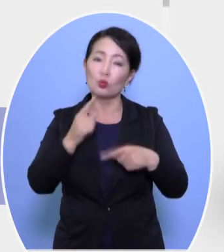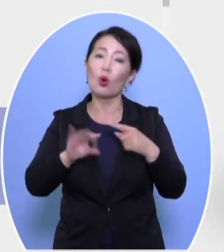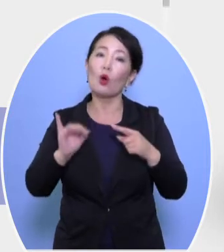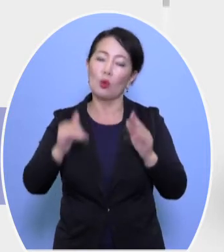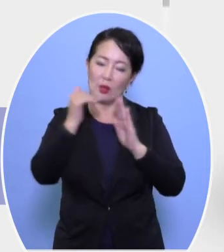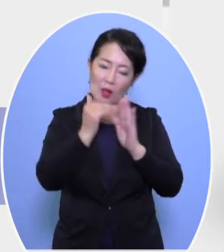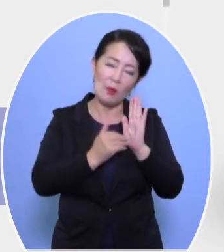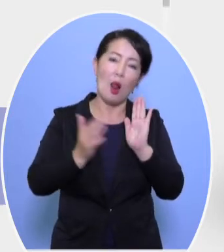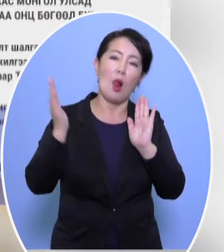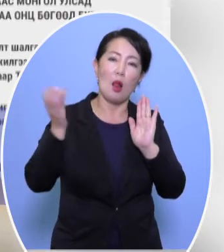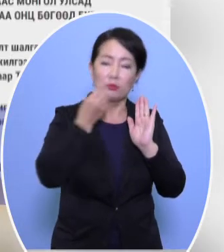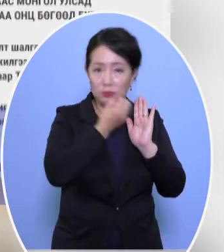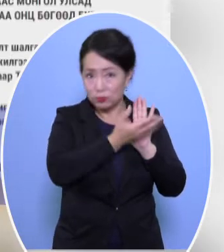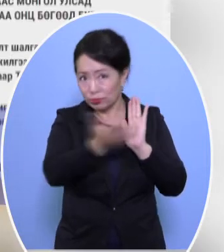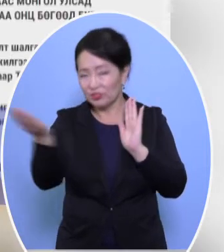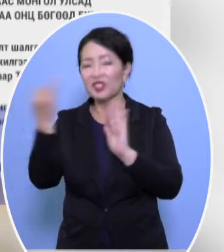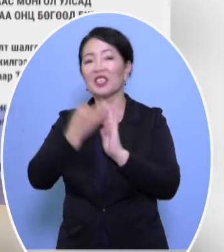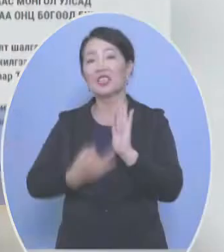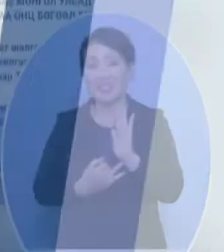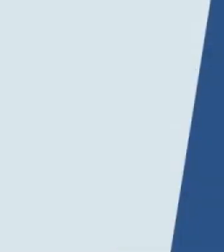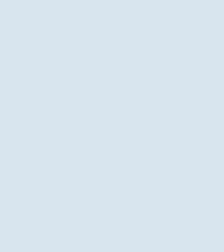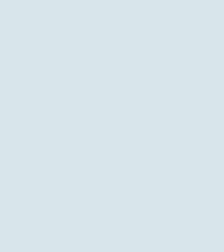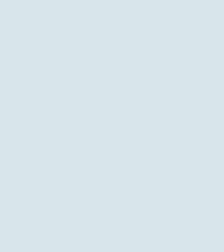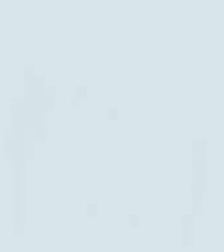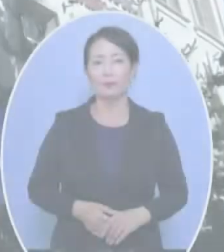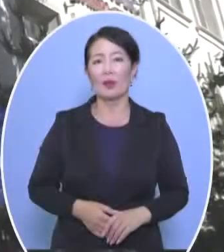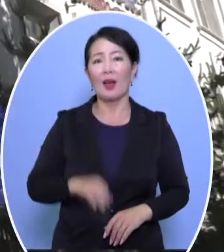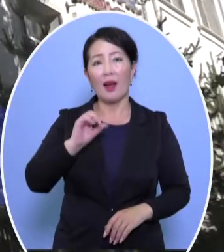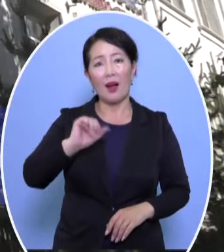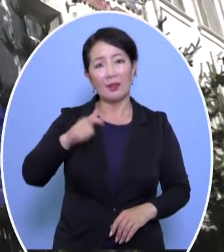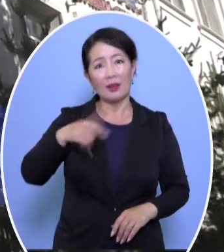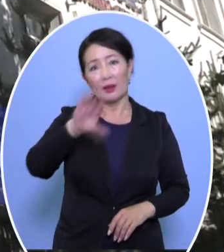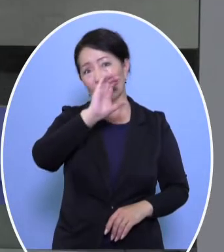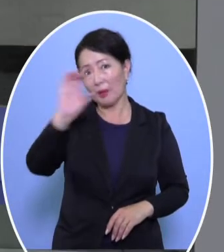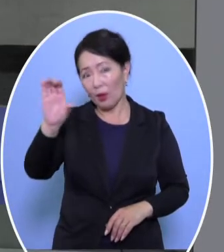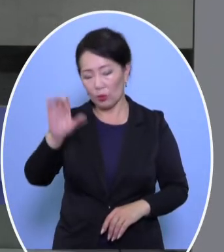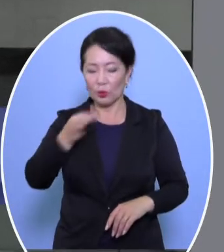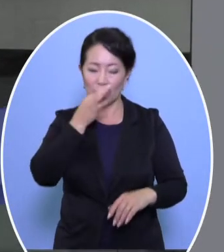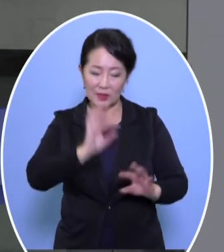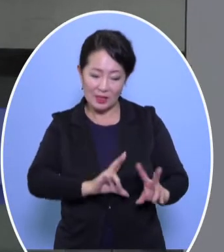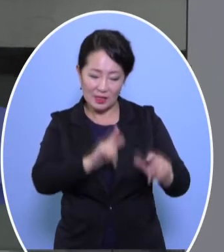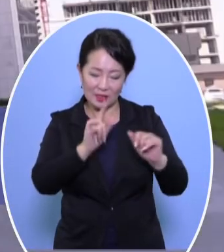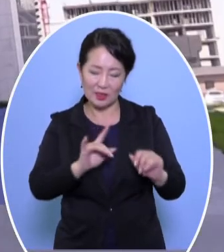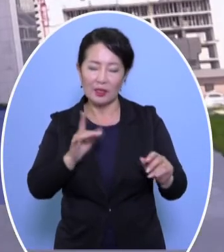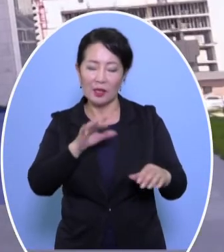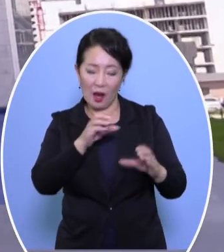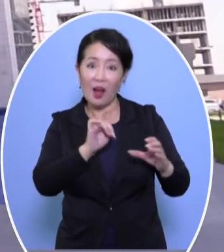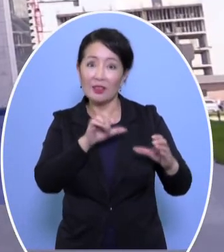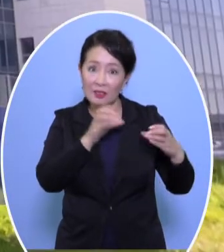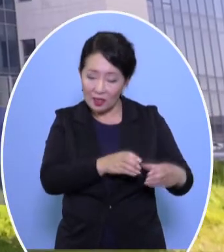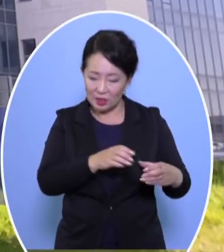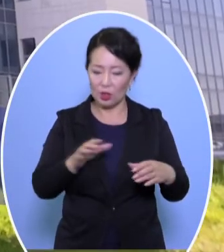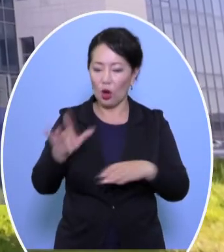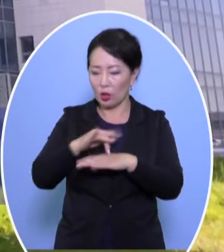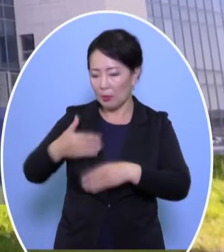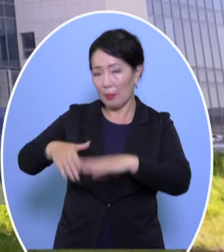талаар оролцогч улсуудын төлөөлөгчдийн өмнө илтгэл тавилаа. Авилгын тэмцэх газрын үрдчлэн сэргийлэг соён гэгэрүүлэх хэлцээс нийслэлийн хот байгууллагын